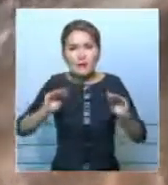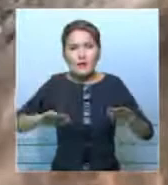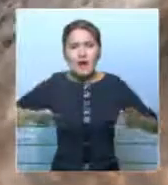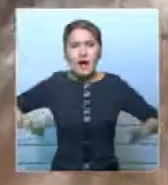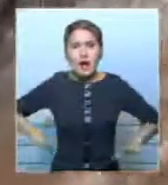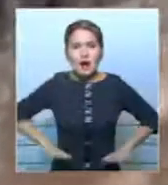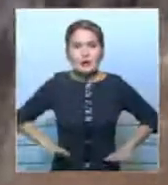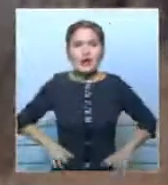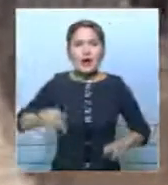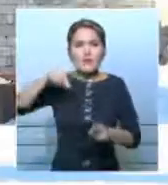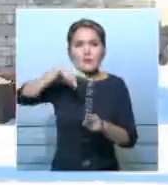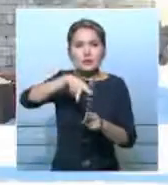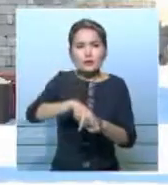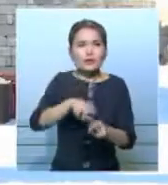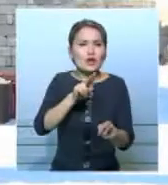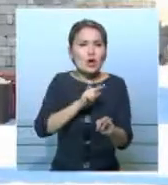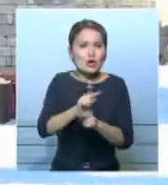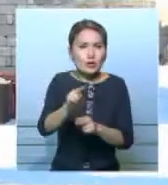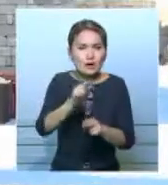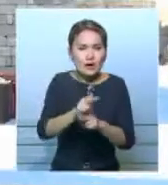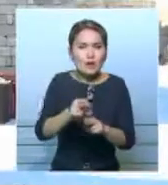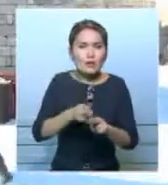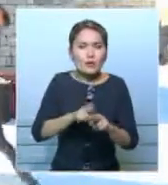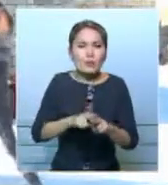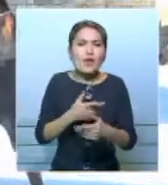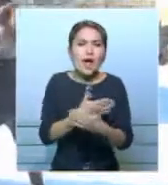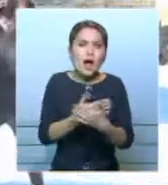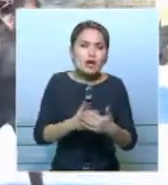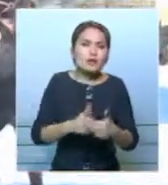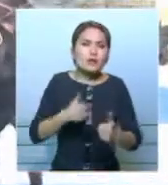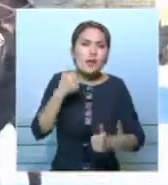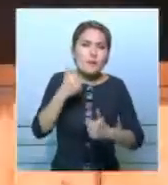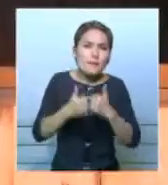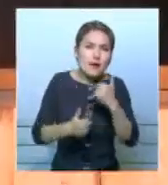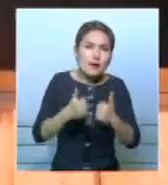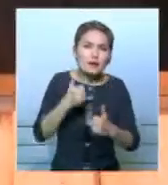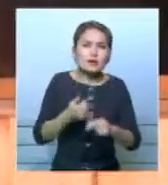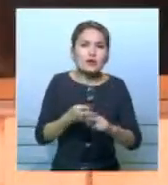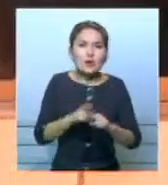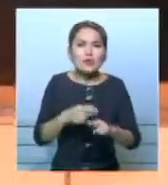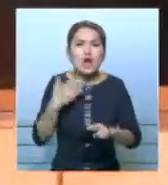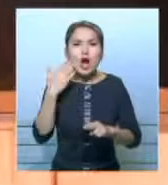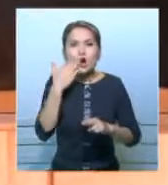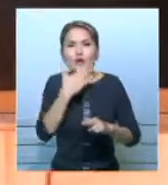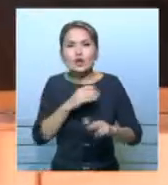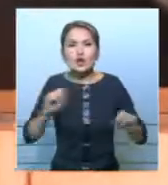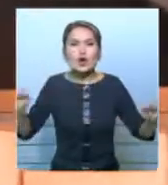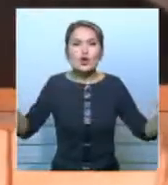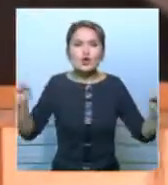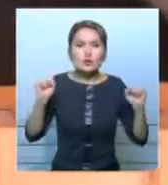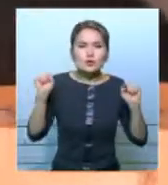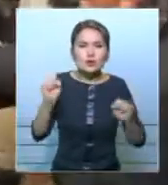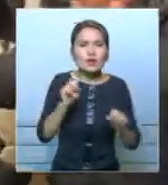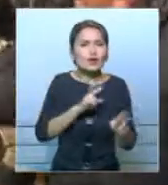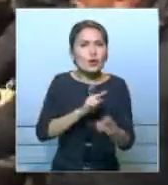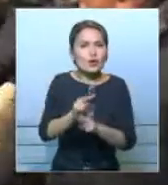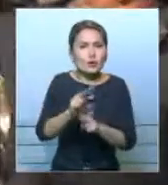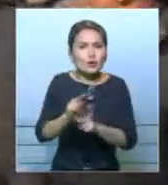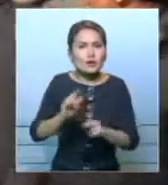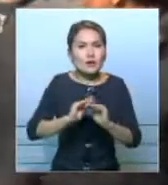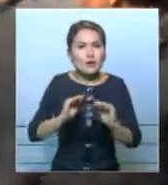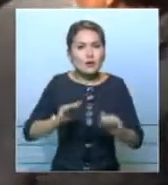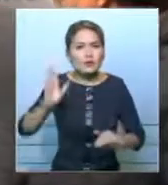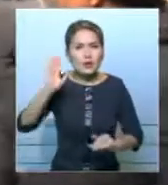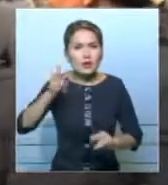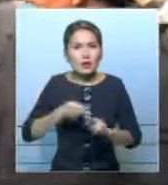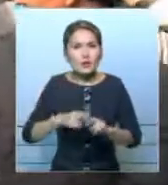үйретеді. Басты мақсатымыз жасөспірімдерді бәйге, көкпар, теңгерлеу, аударыспақ сияқты ұлттық спорт түрлеріне баулу, дейді кәсіпкерлер.